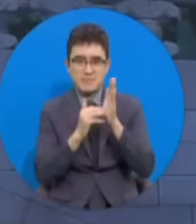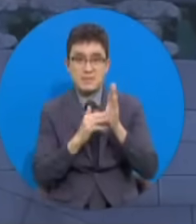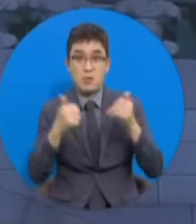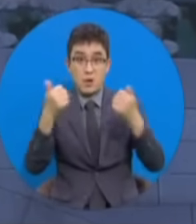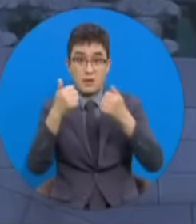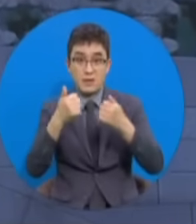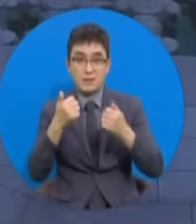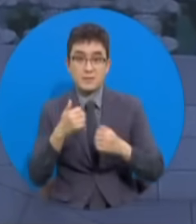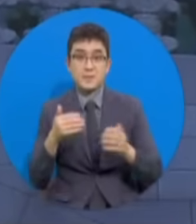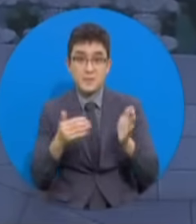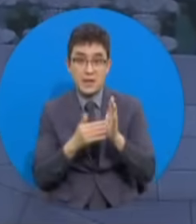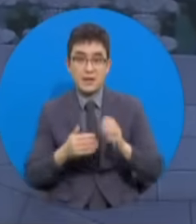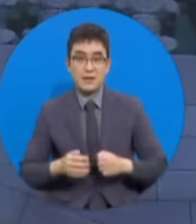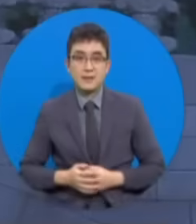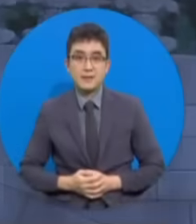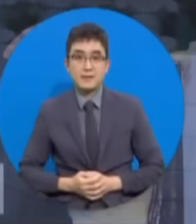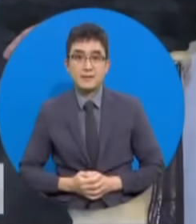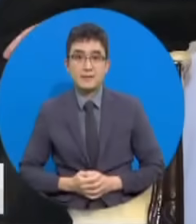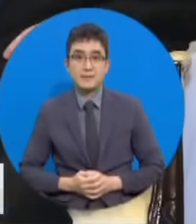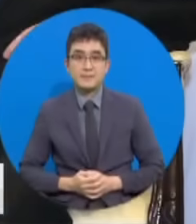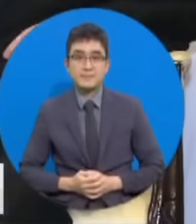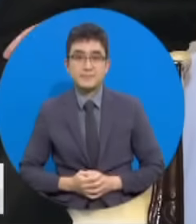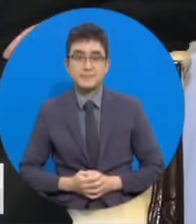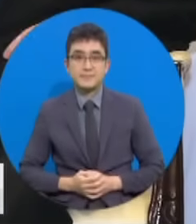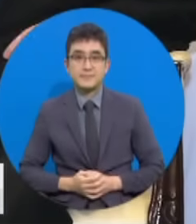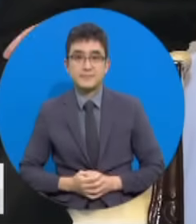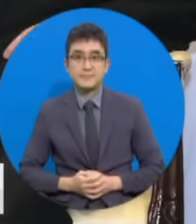외교장관 회의인데 어떤 내용인지 함께 보시죠.